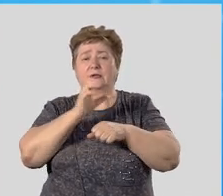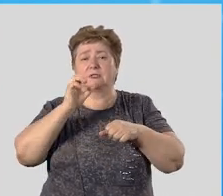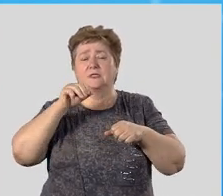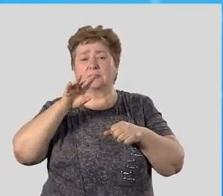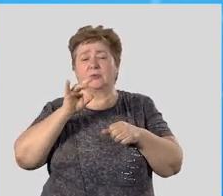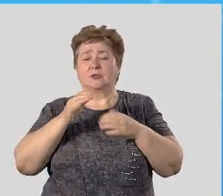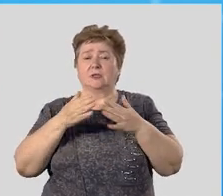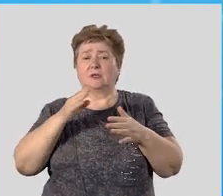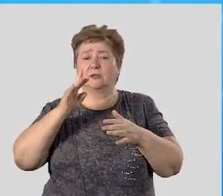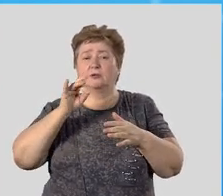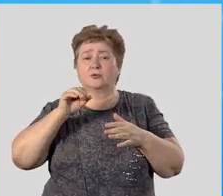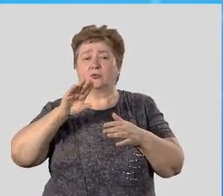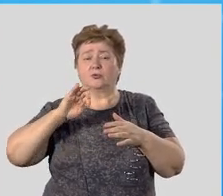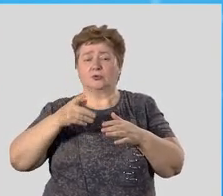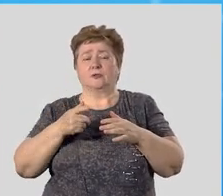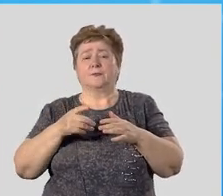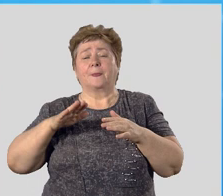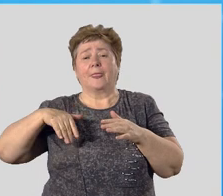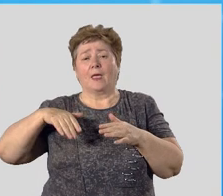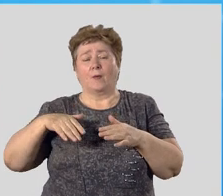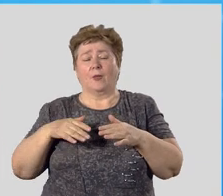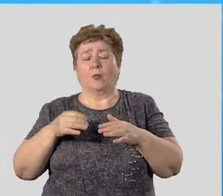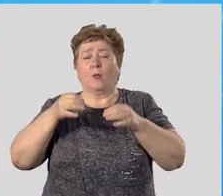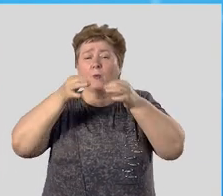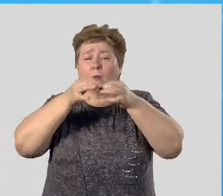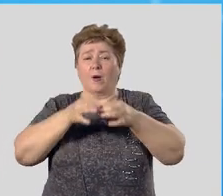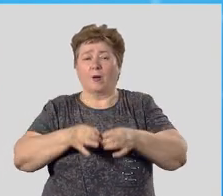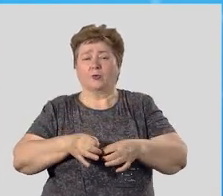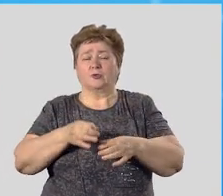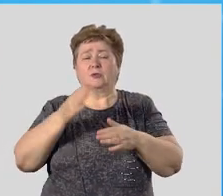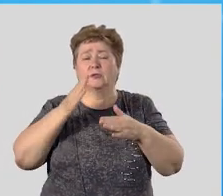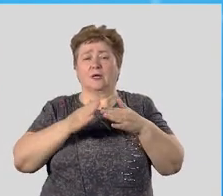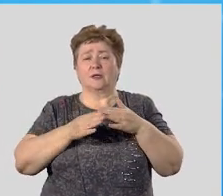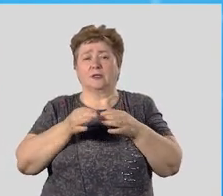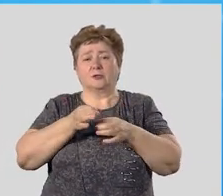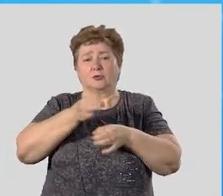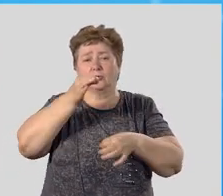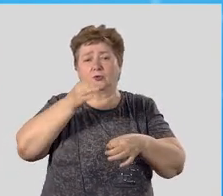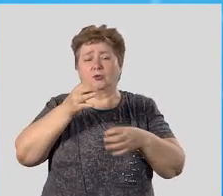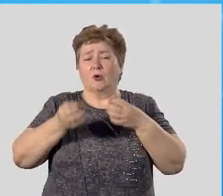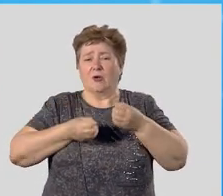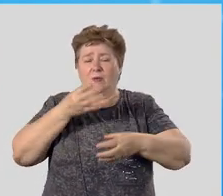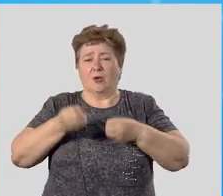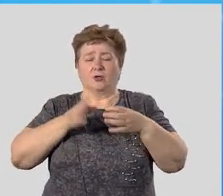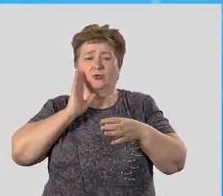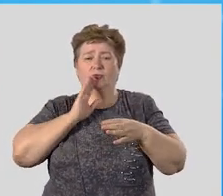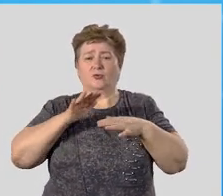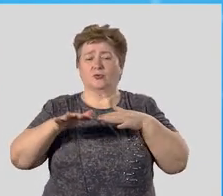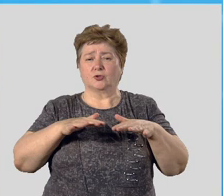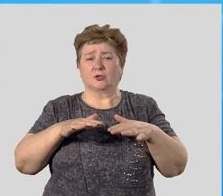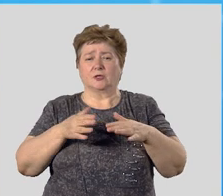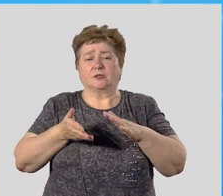спирт или ртуть. Затем при опускании конца трубочки в кипящую воду